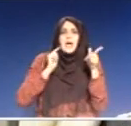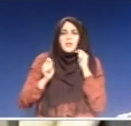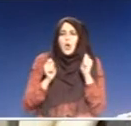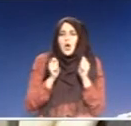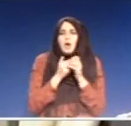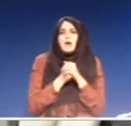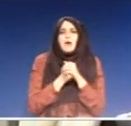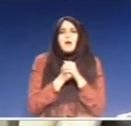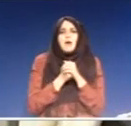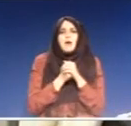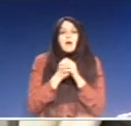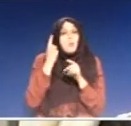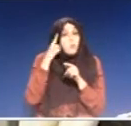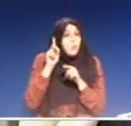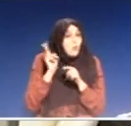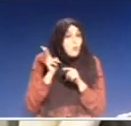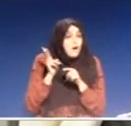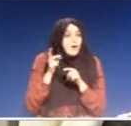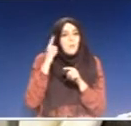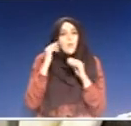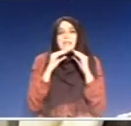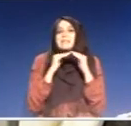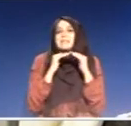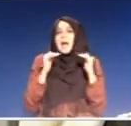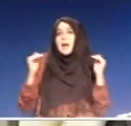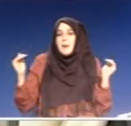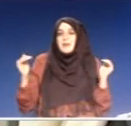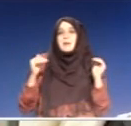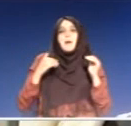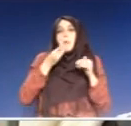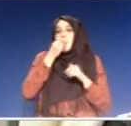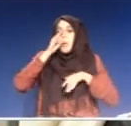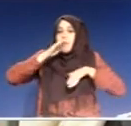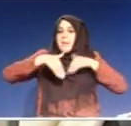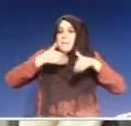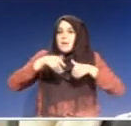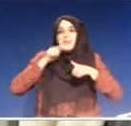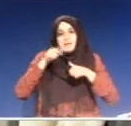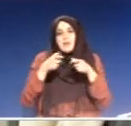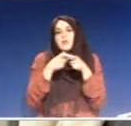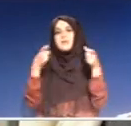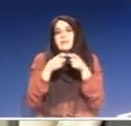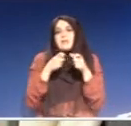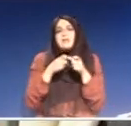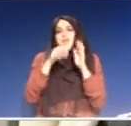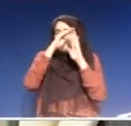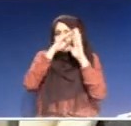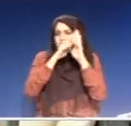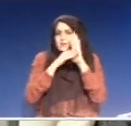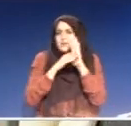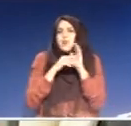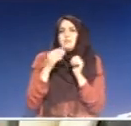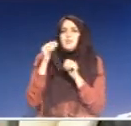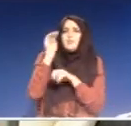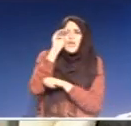يعني من أجل ضمان الاستقرار والسير الحسن لهذه المؤسسات لابد. لذلك